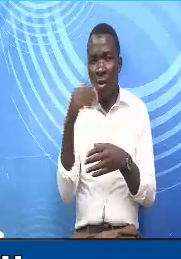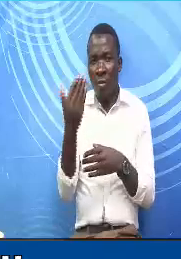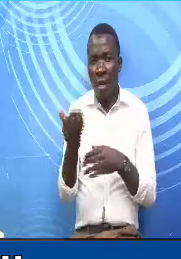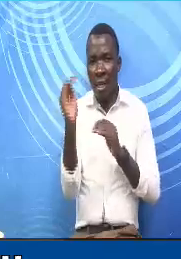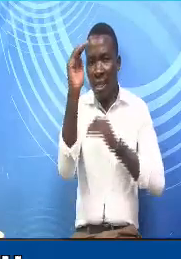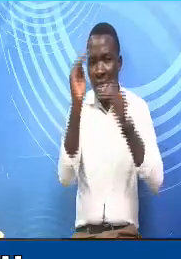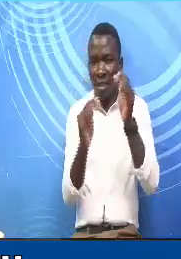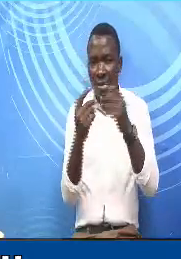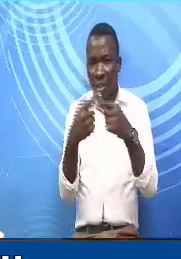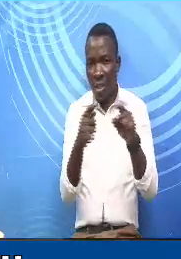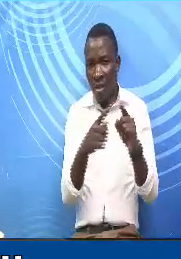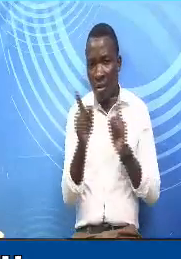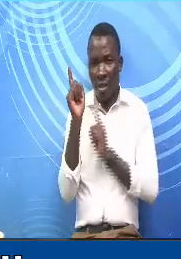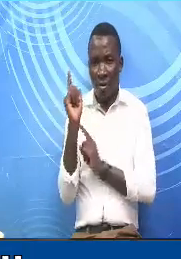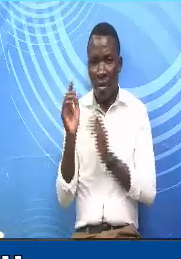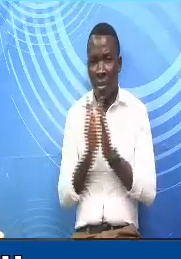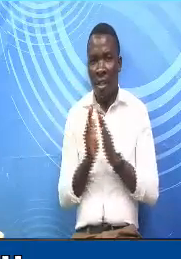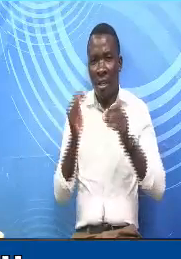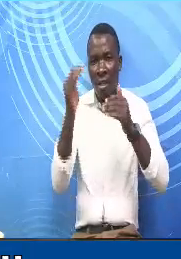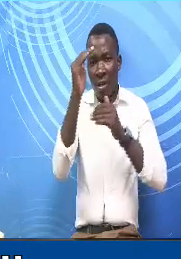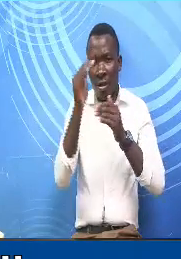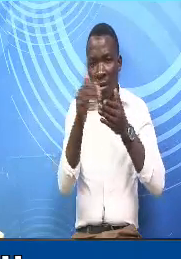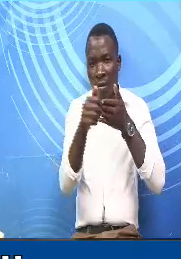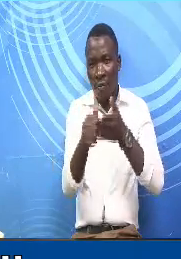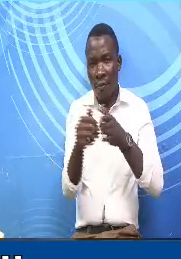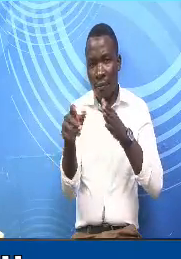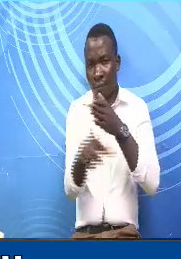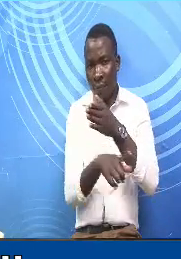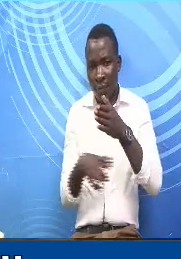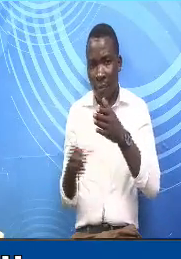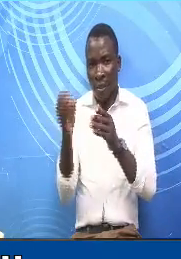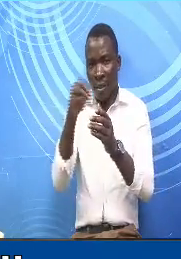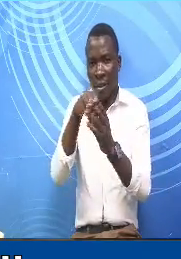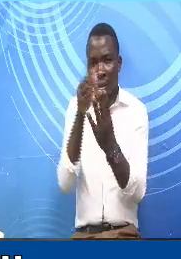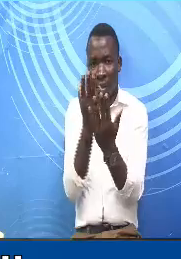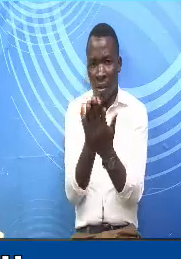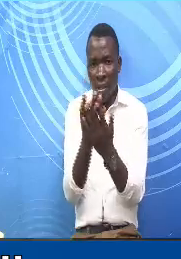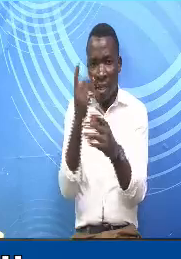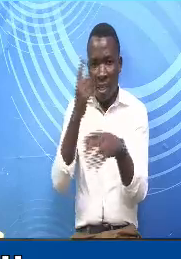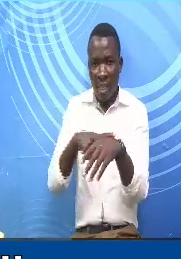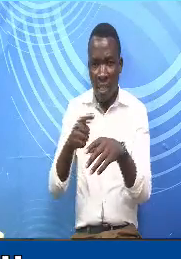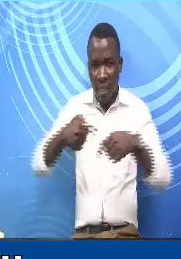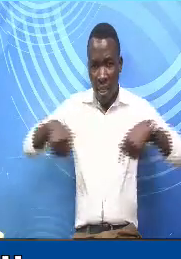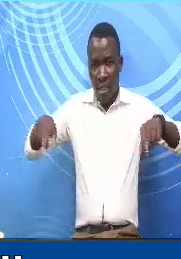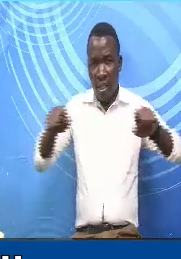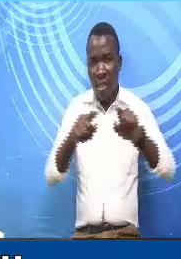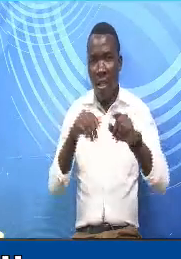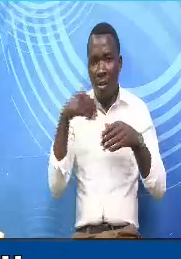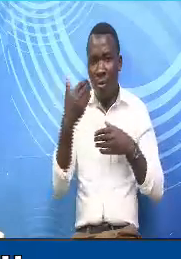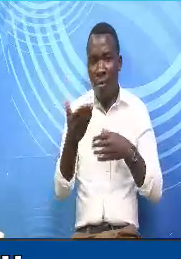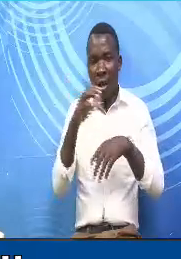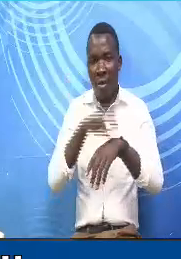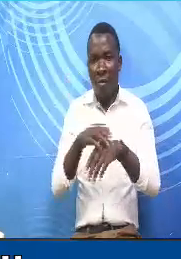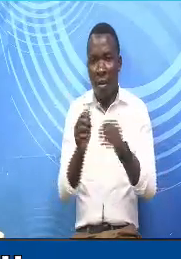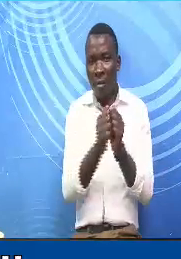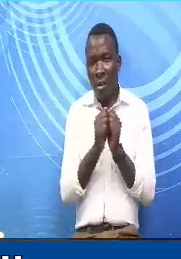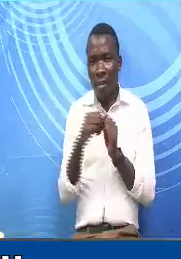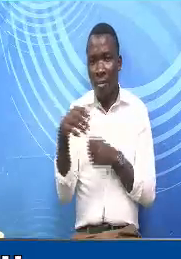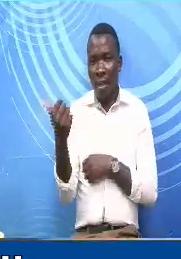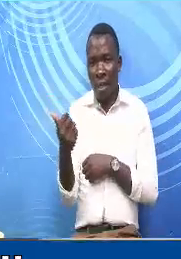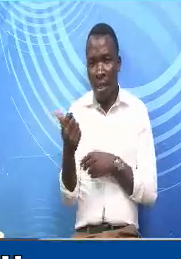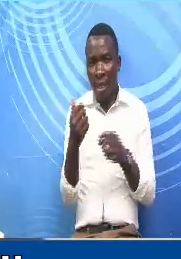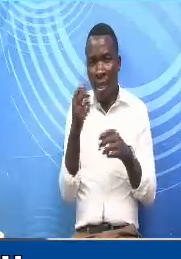zitandukanye z'umutekano n'iz'ubuyobozi bw'ibanze zibata muri yombi ubwo zari zabagose maze ngo aza gufatanwa kimwe n'abandi